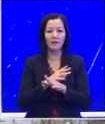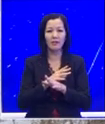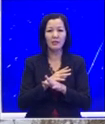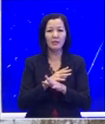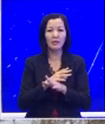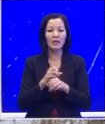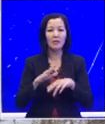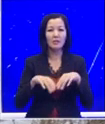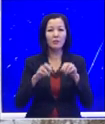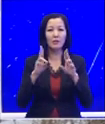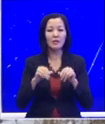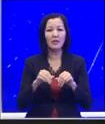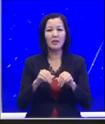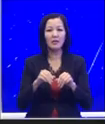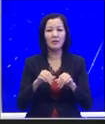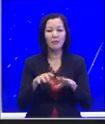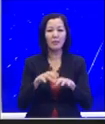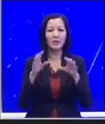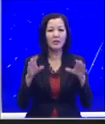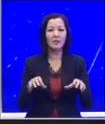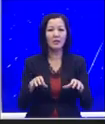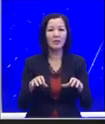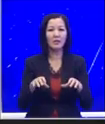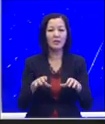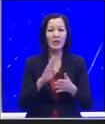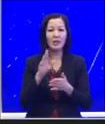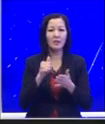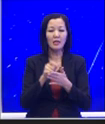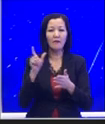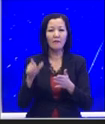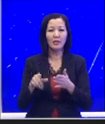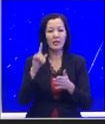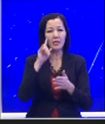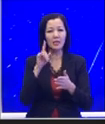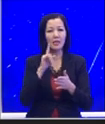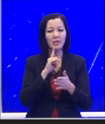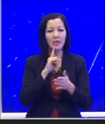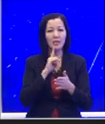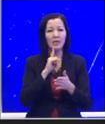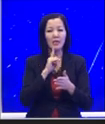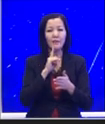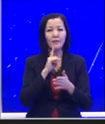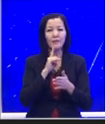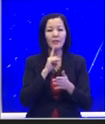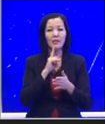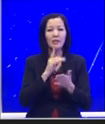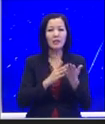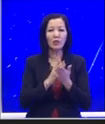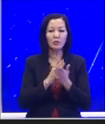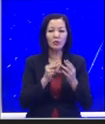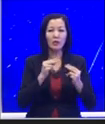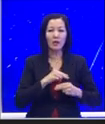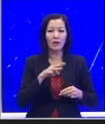погибших специалистами опознан председатель Президиума Совета генералов Казахстана, генерал-майор юстиции, заслуженный работник